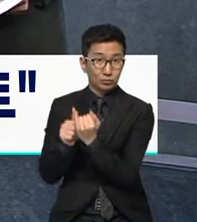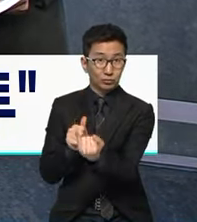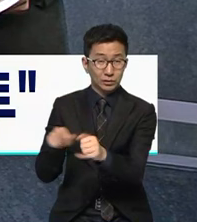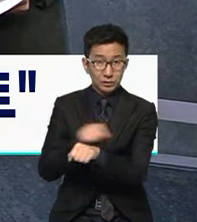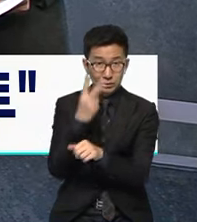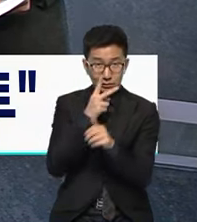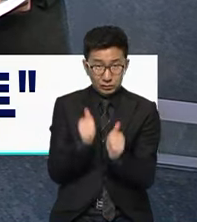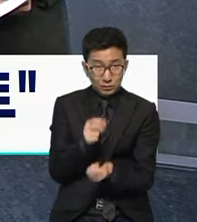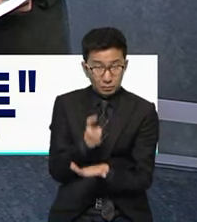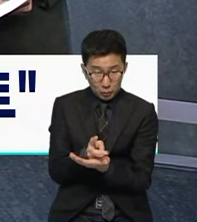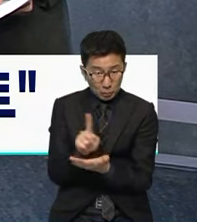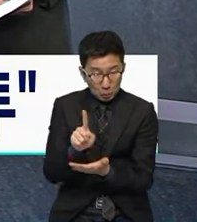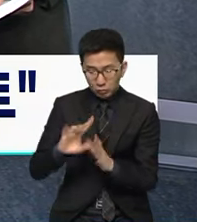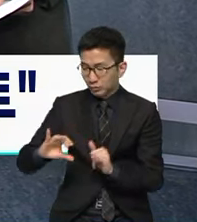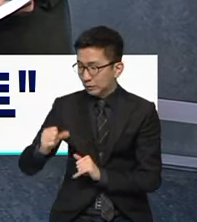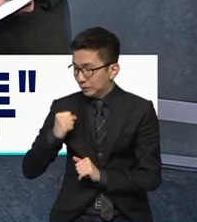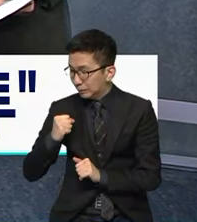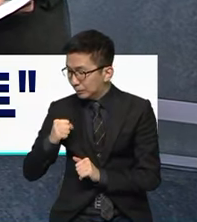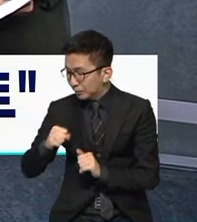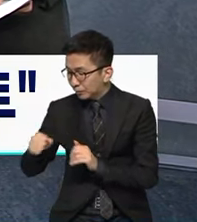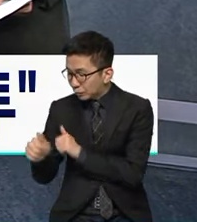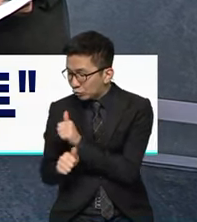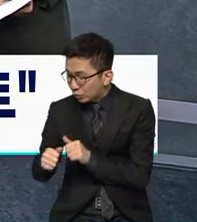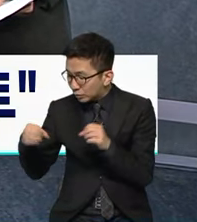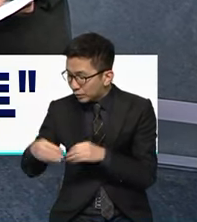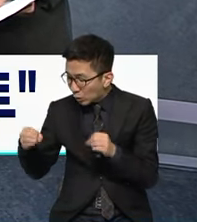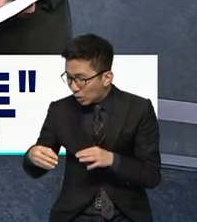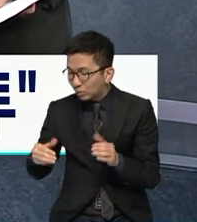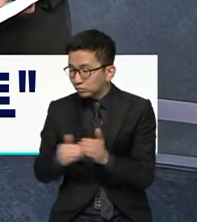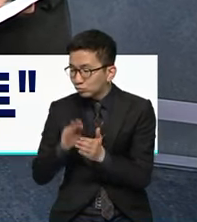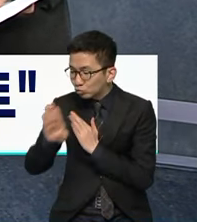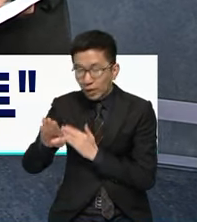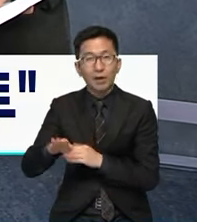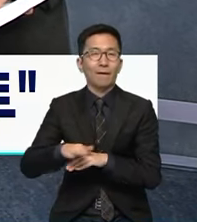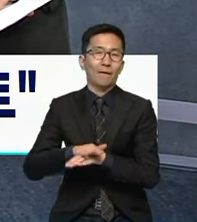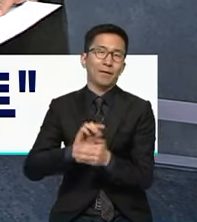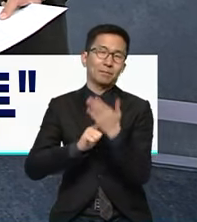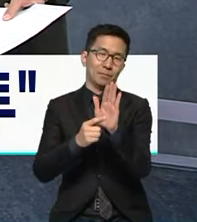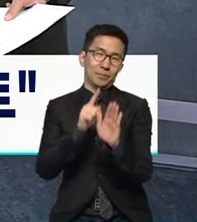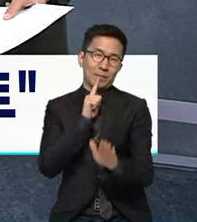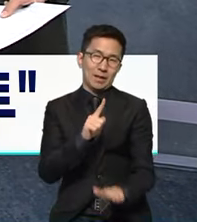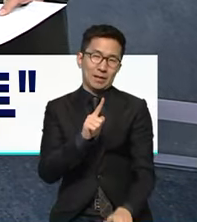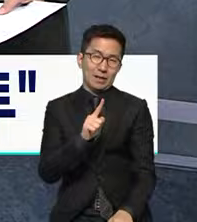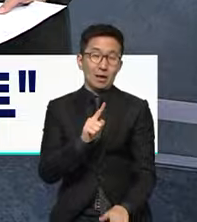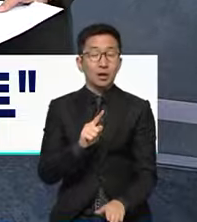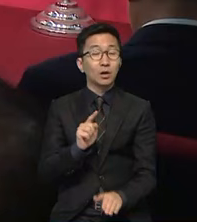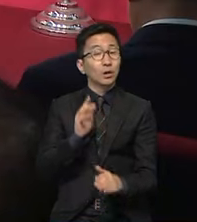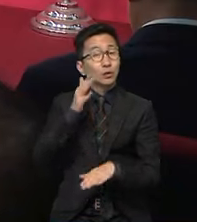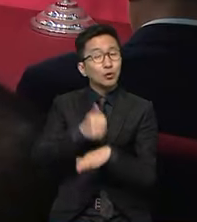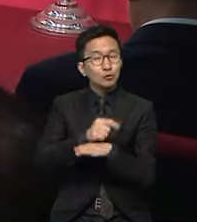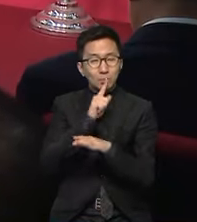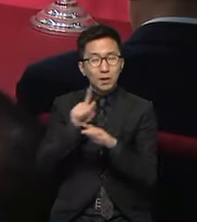논의 후에 입장을 말하겠다며 즉답을 피했습니다. 여사 안희재 기자입니다.